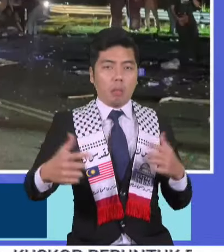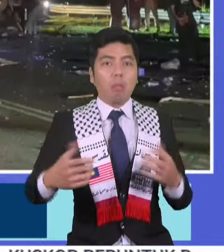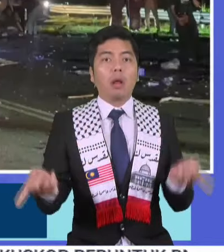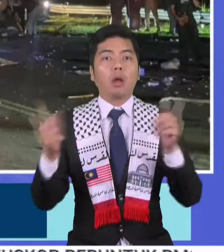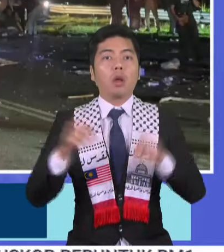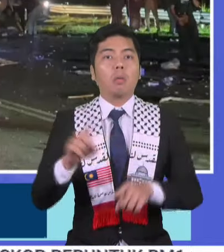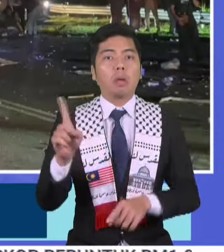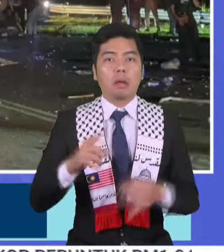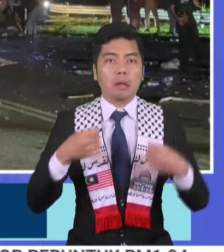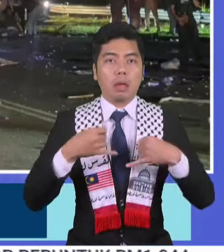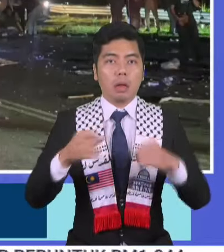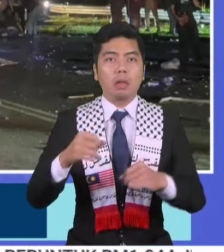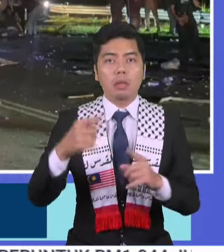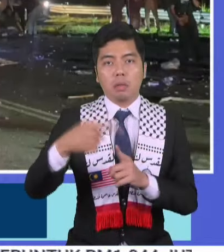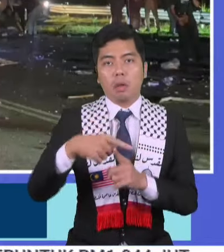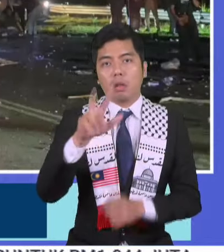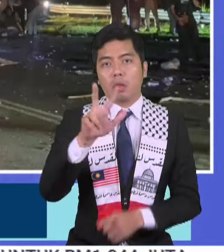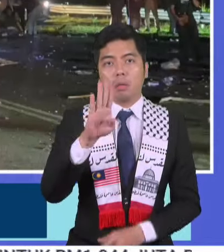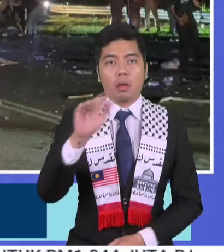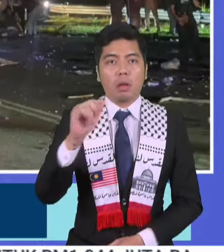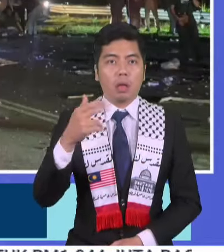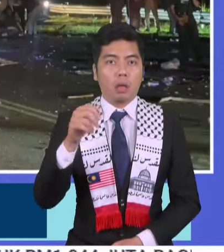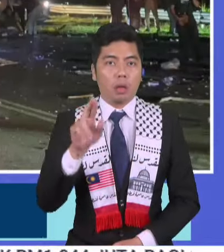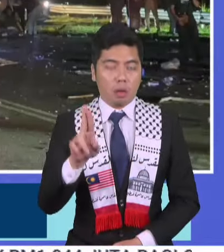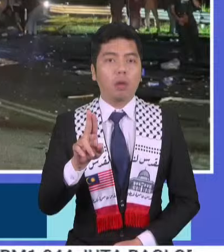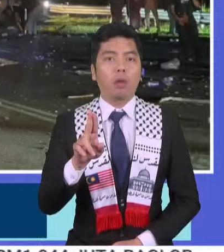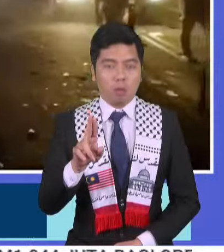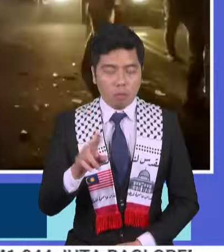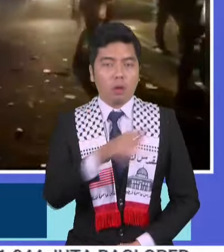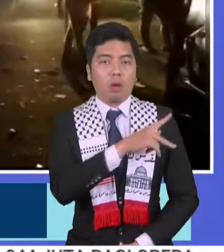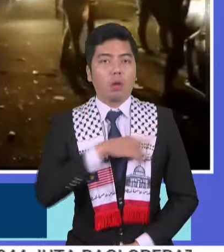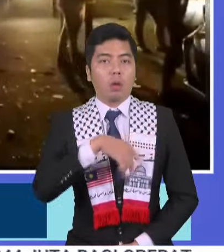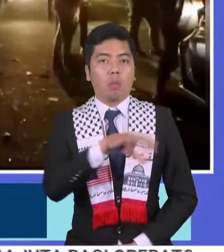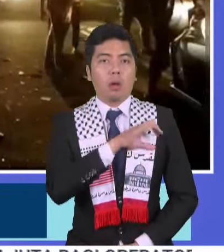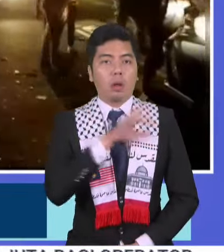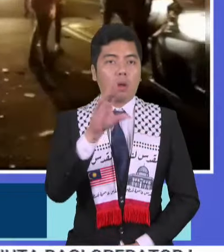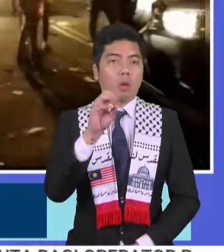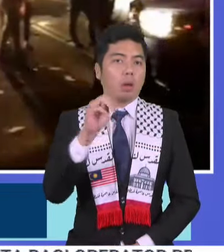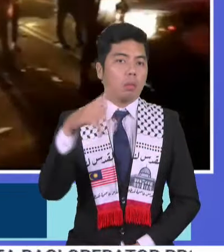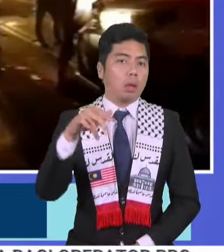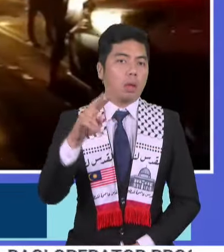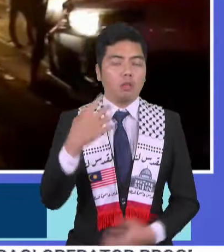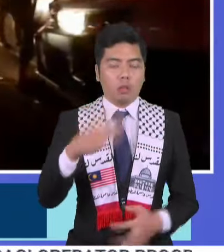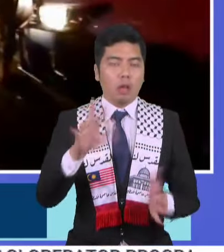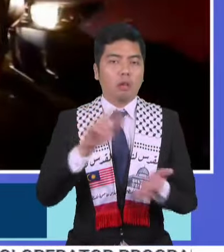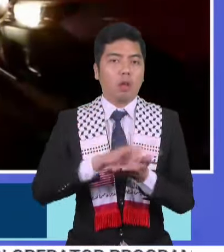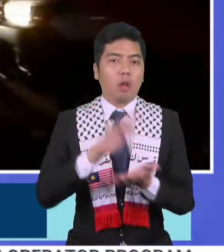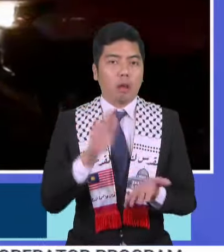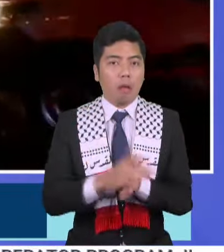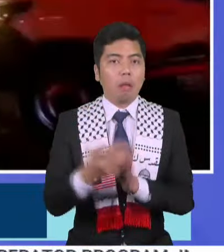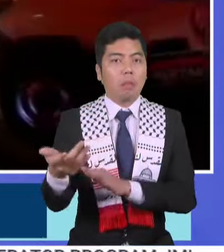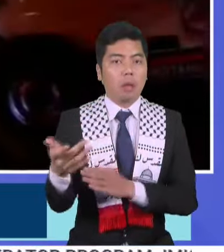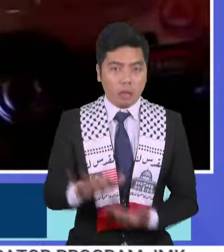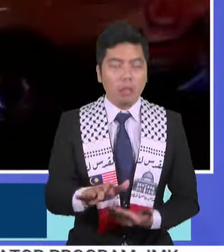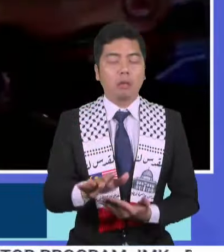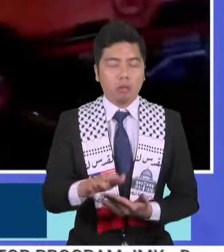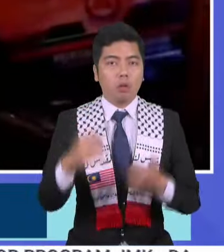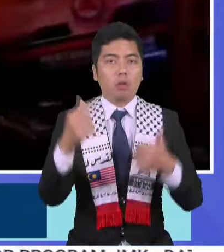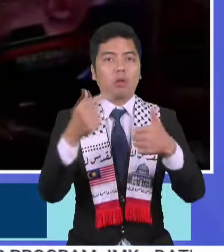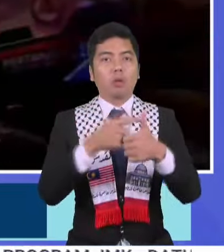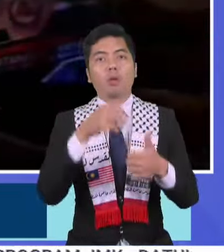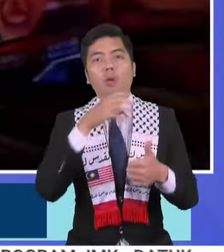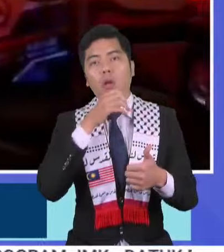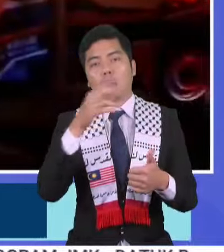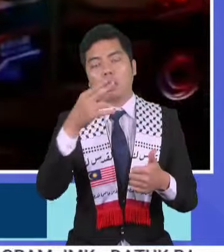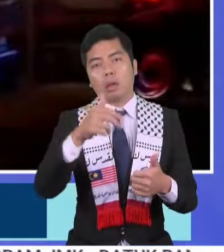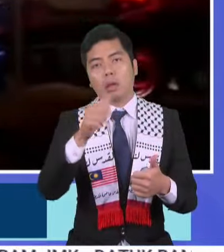Tiga Bahau, Jalan Kuantan Segamat dekat Rompin Pahang. Ketua Polis Daerah Rompin mengesahkan identiti mangsa yang maut masing-masing